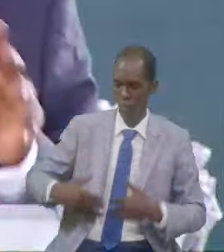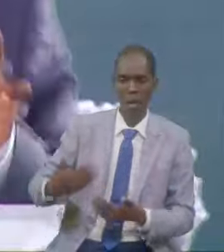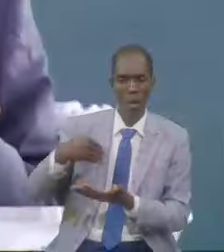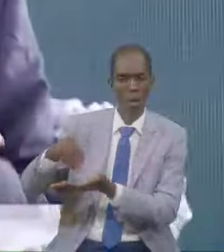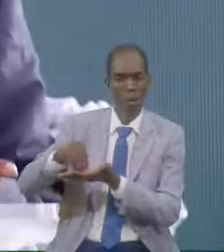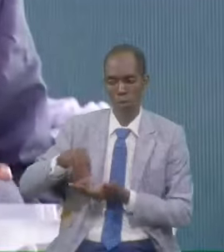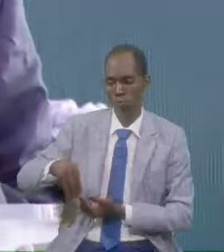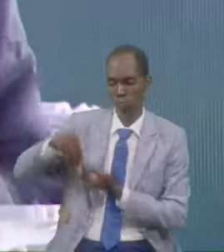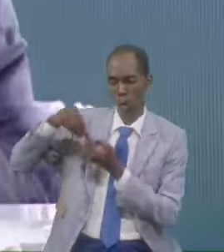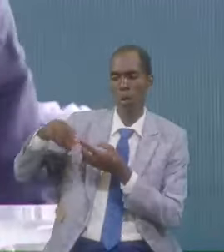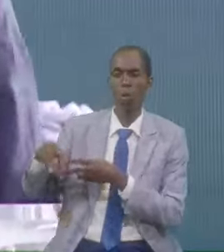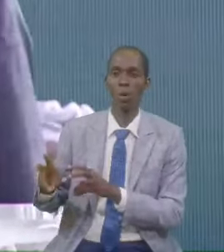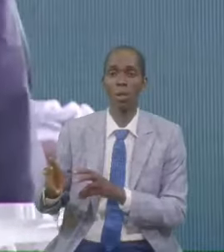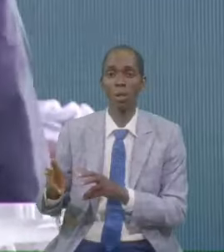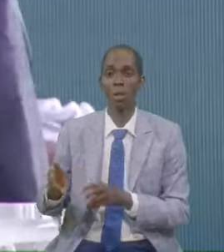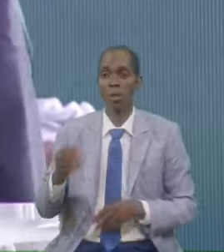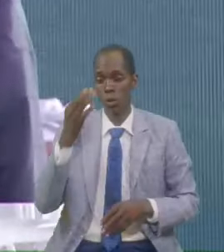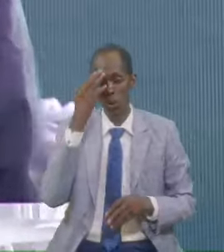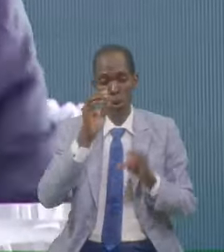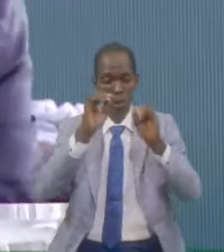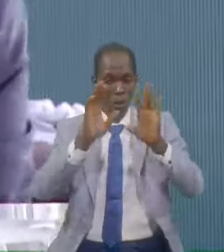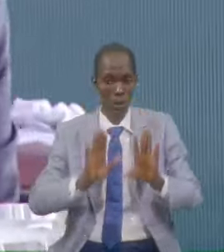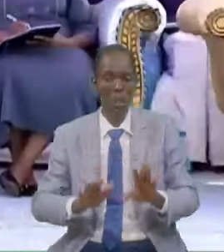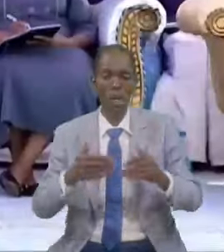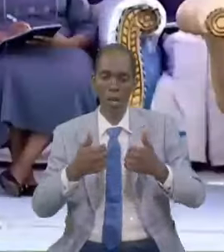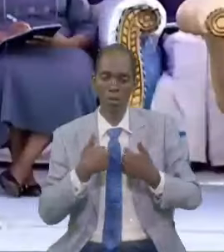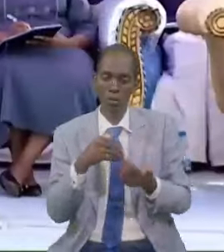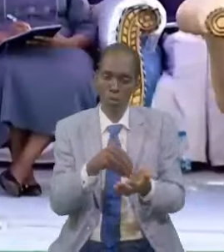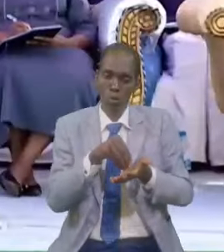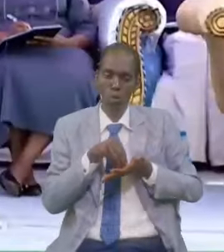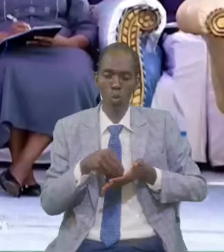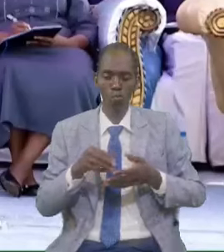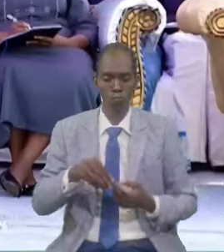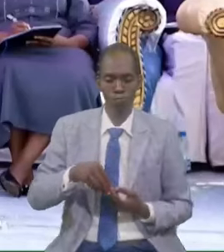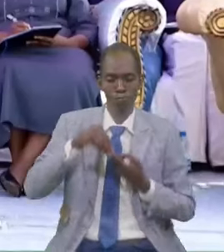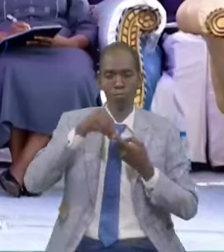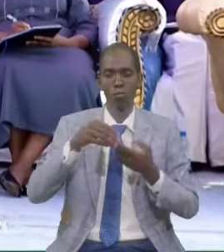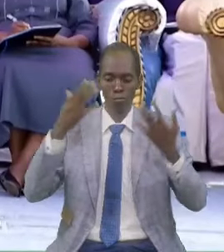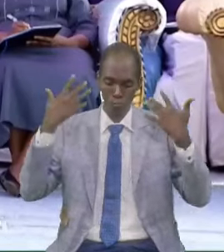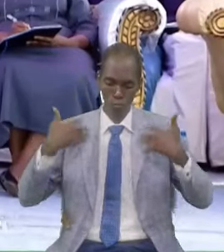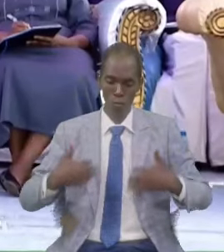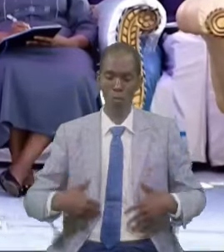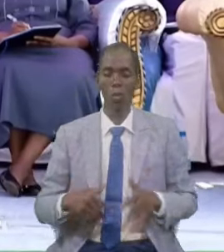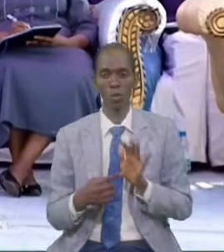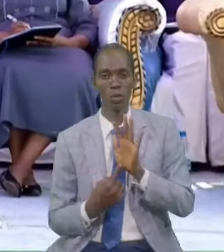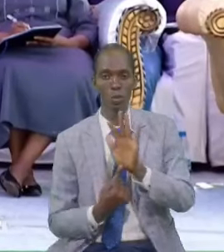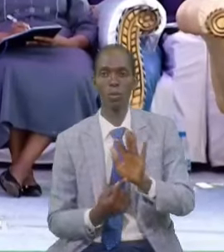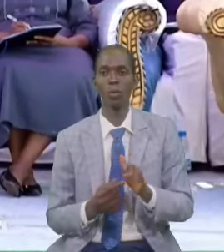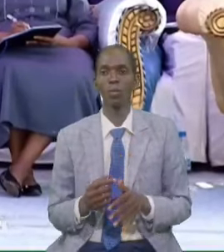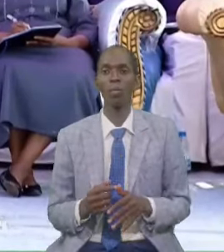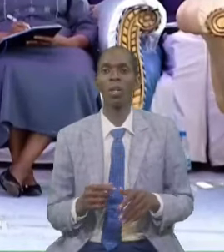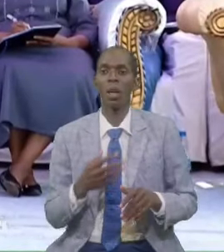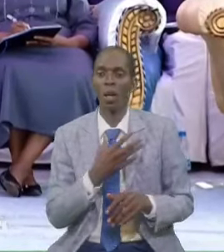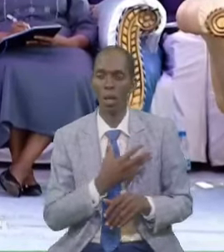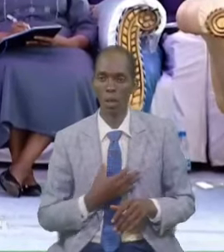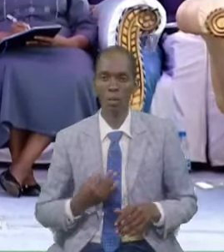గుర్తిస్తాం. That's the way a teacher appears. ఒక ఉపాధ్యాయుని వారి ఆకృతిని బట్టి ఉపాధ్యాయునిగా గుర్తిస్తాం. So you watch, కనుక